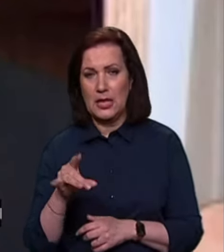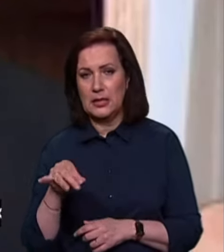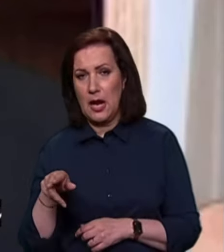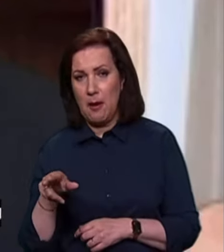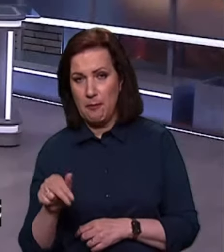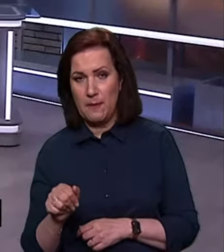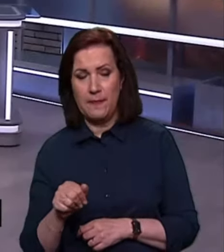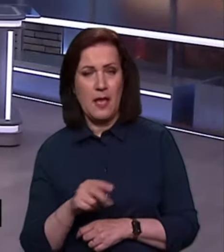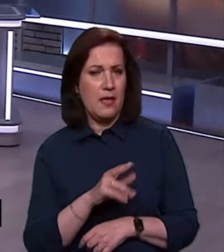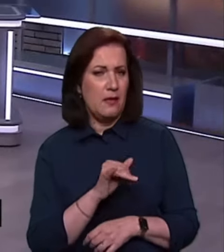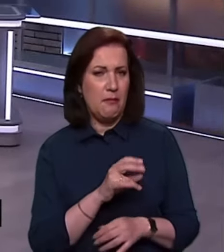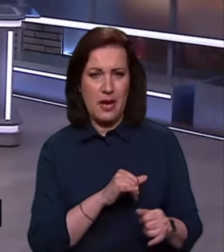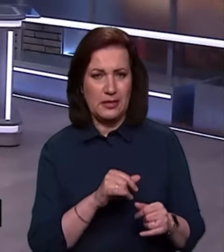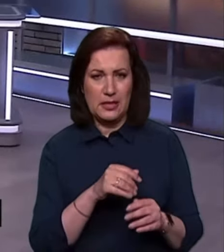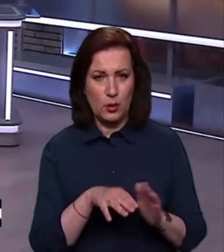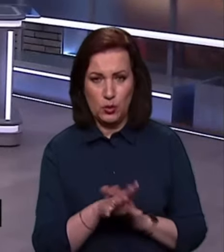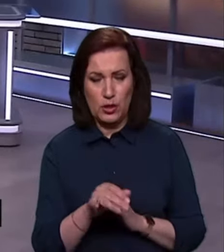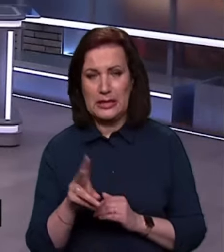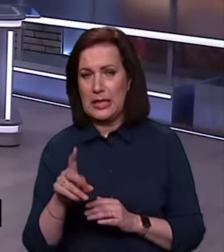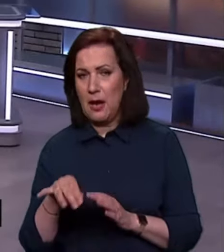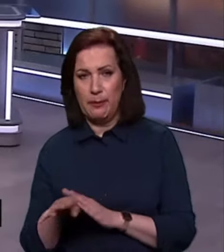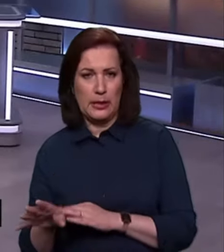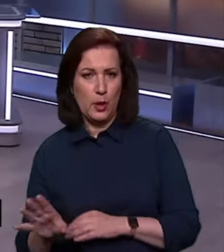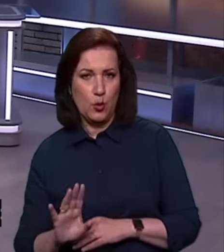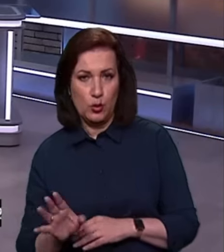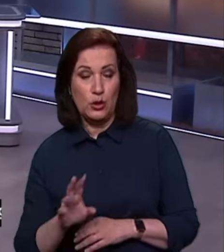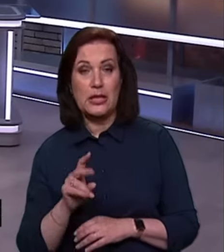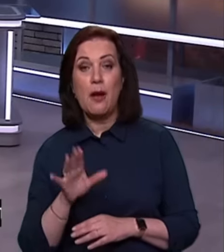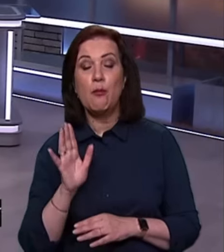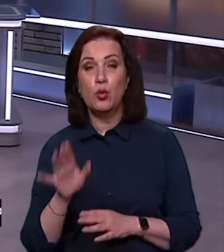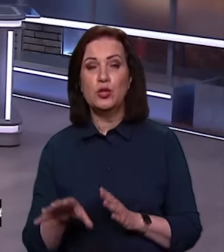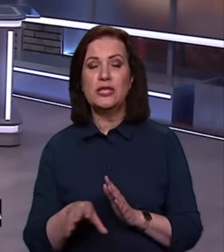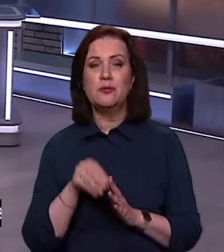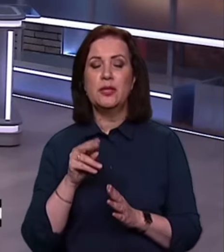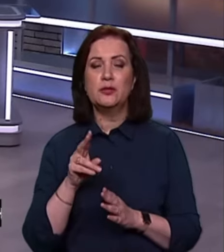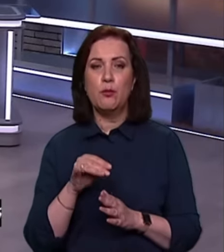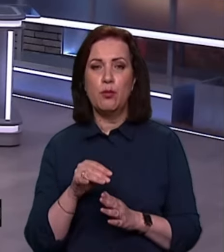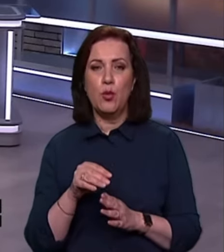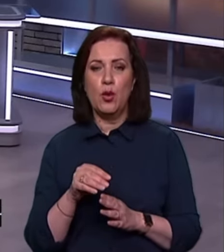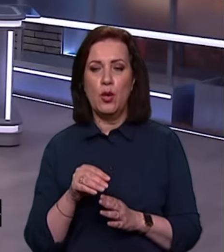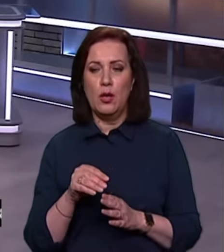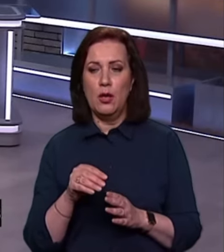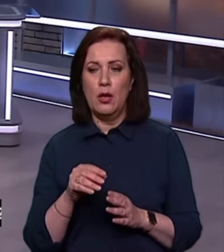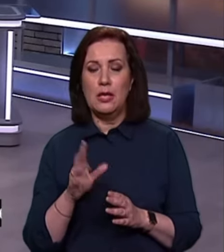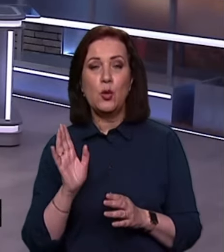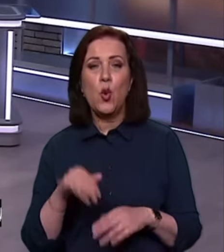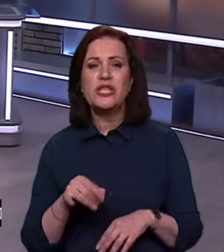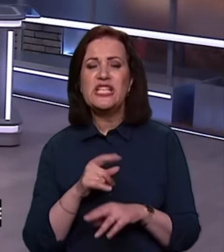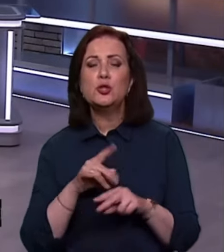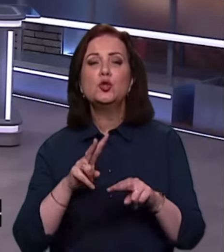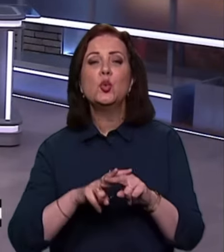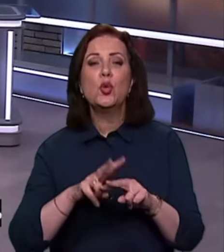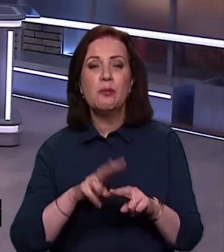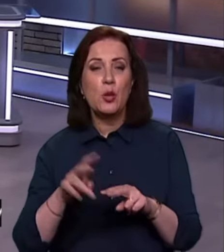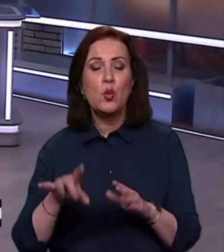Трампа. И Байден никуда не уйдет, и Трамп никуда не уйдет. Трамп будет избираться хоть из тюрьмы, у него другого выбора нету.